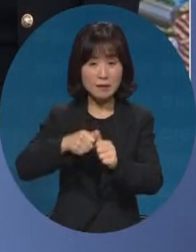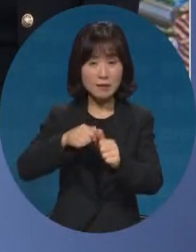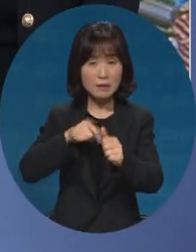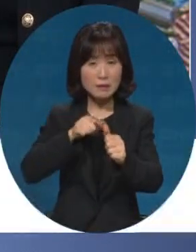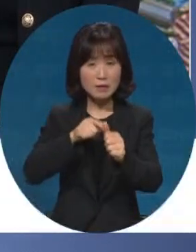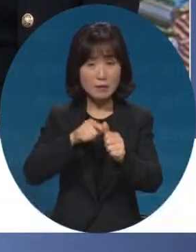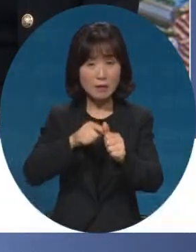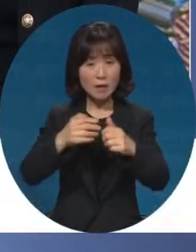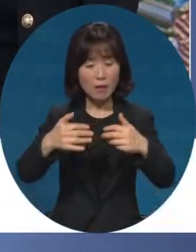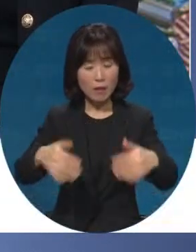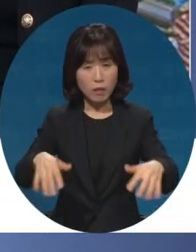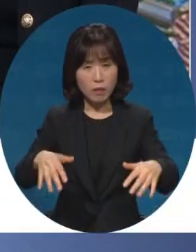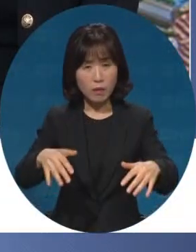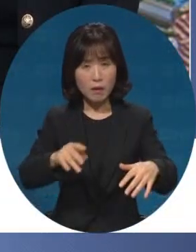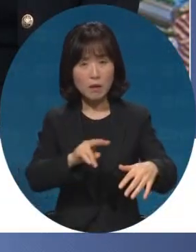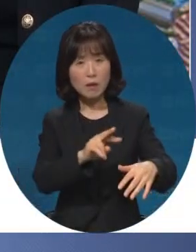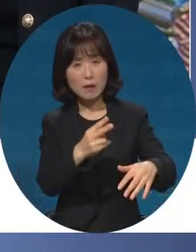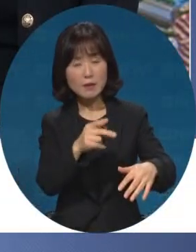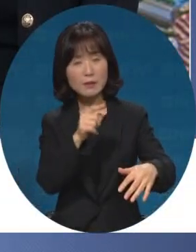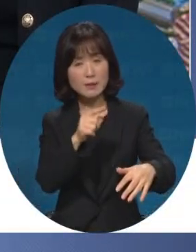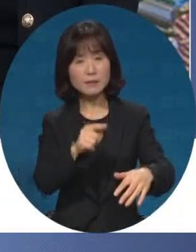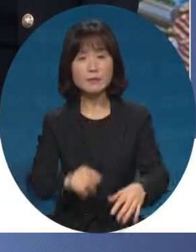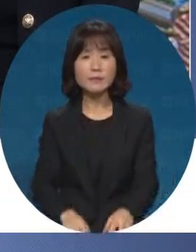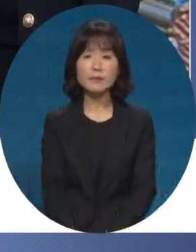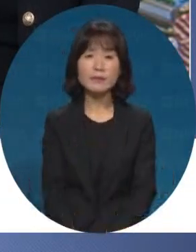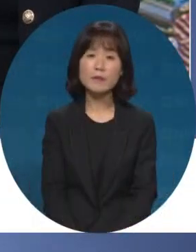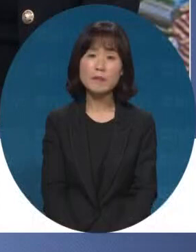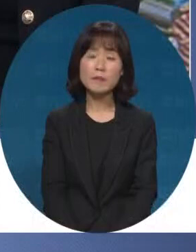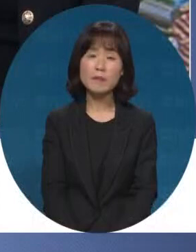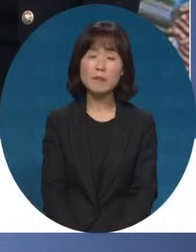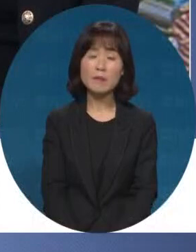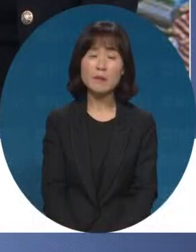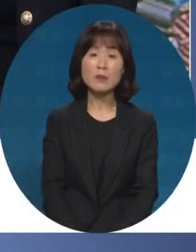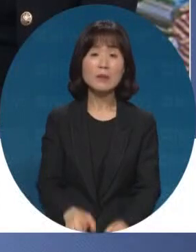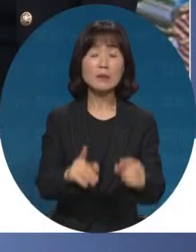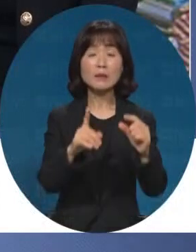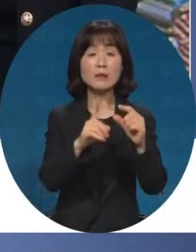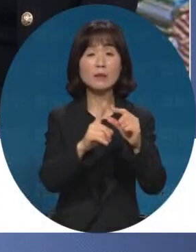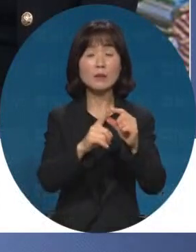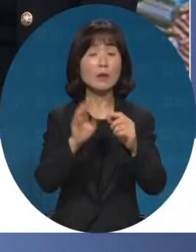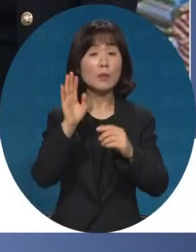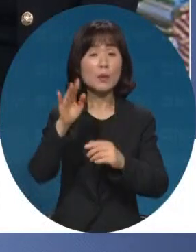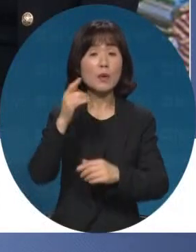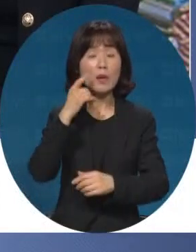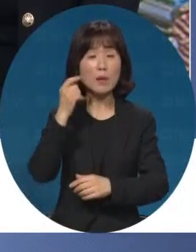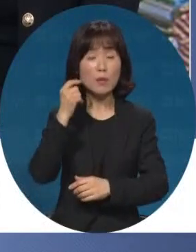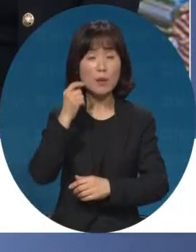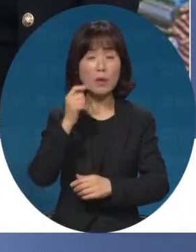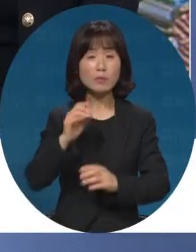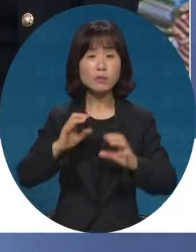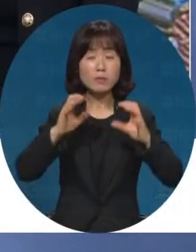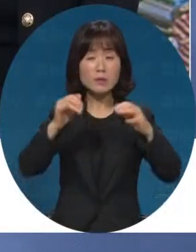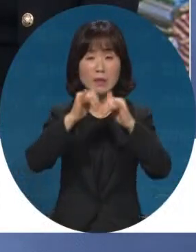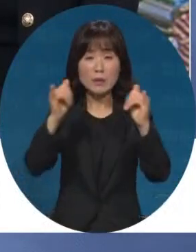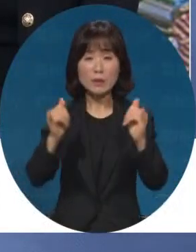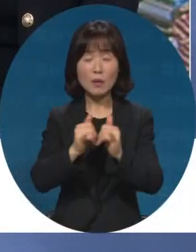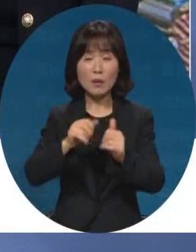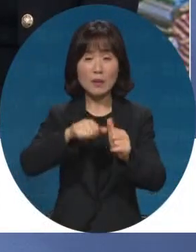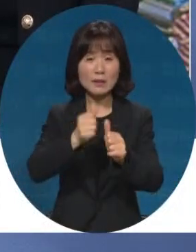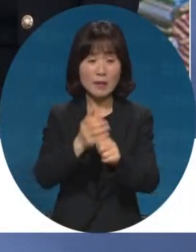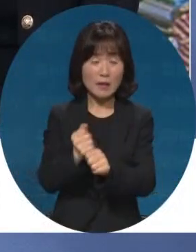서술로 변경되었다는 것이 큰 특징이라고 할 수 있는데요이 표현은 앞으로도 일본과 국제 사회에서 강제동원